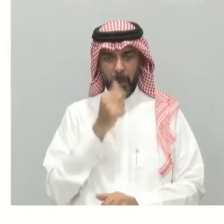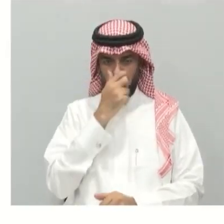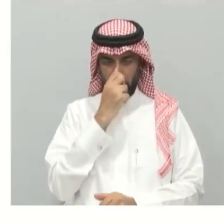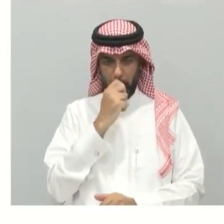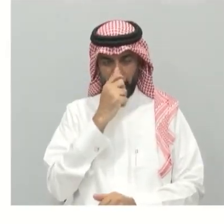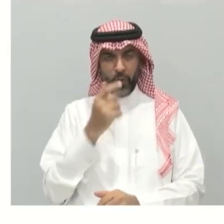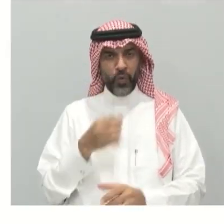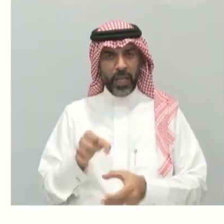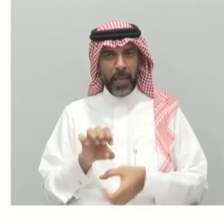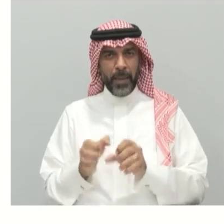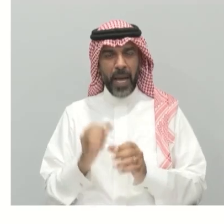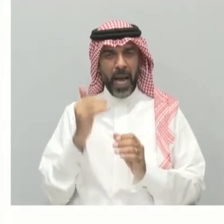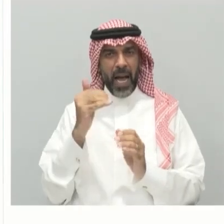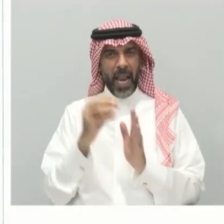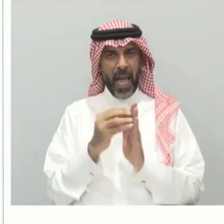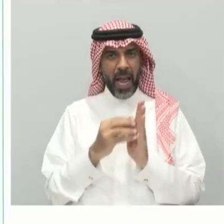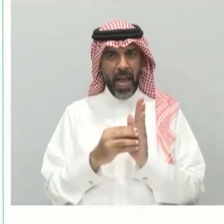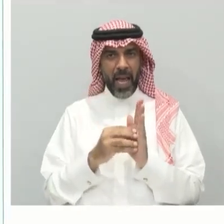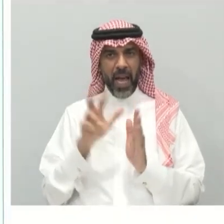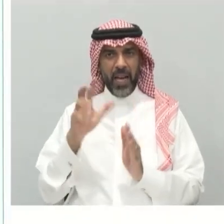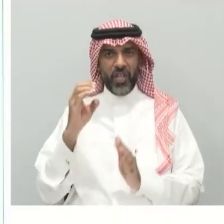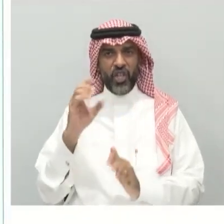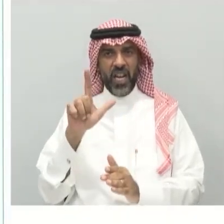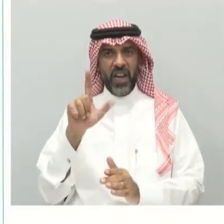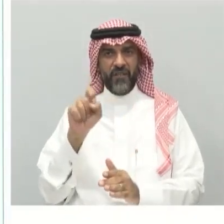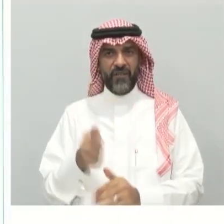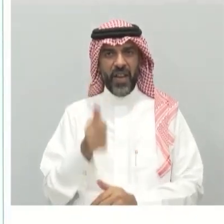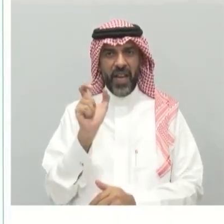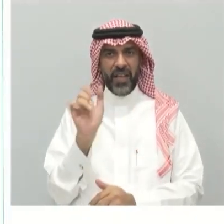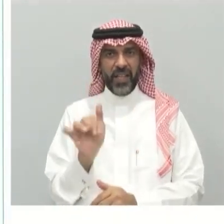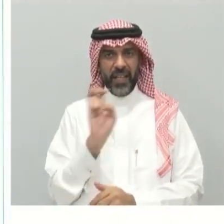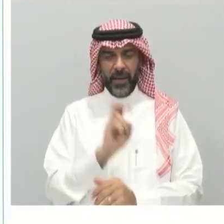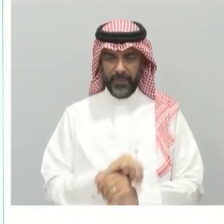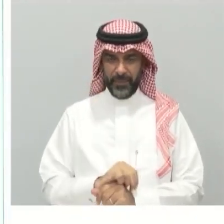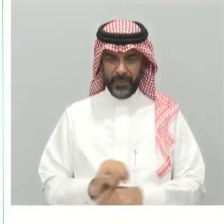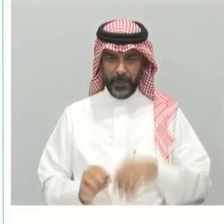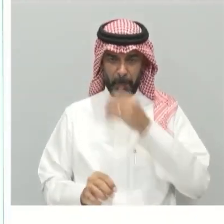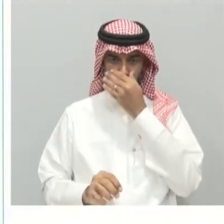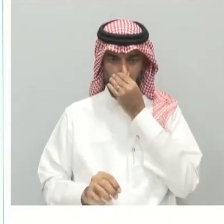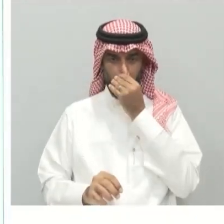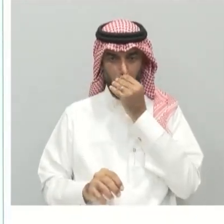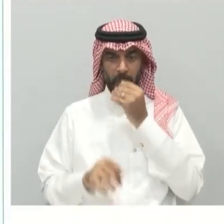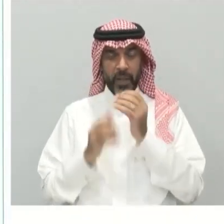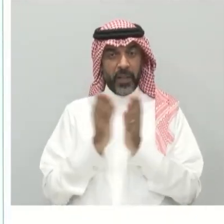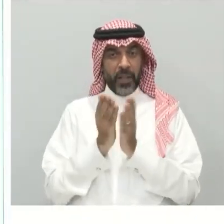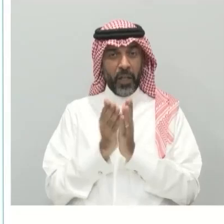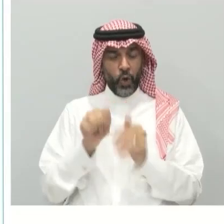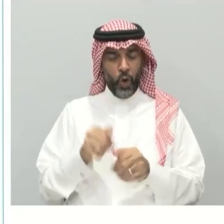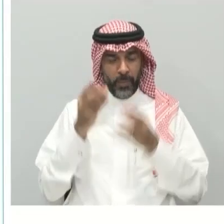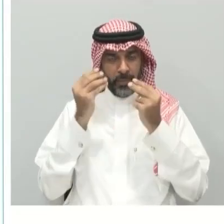الخلايا الجلفانيه سنتعلم اليوم كيف تتعرف على الخلايا